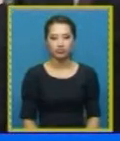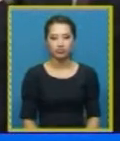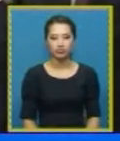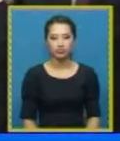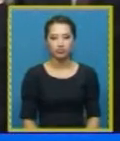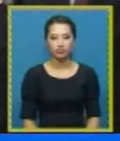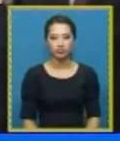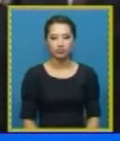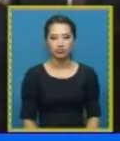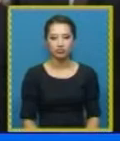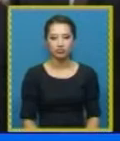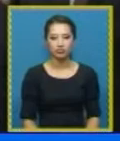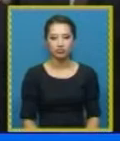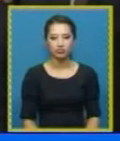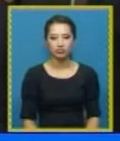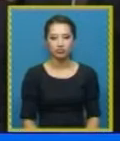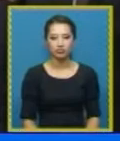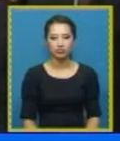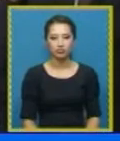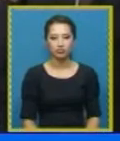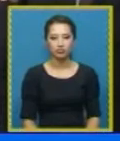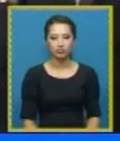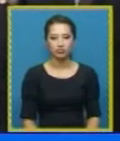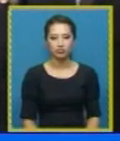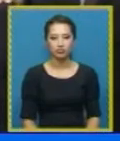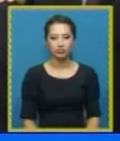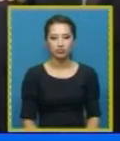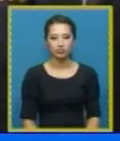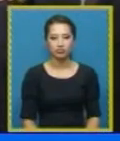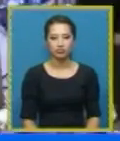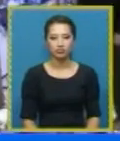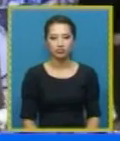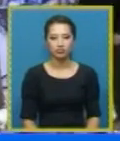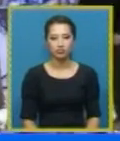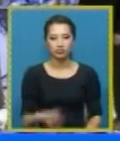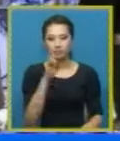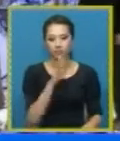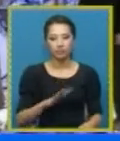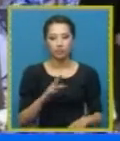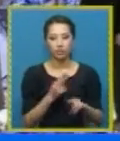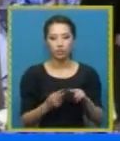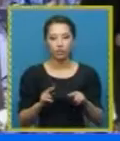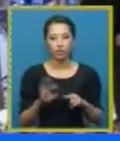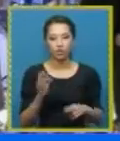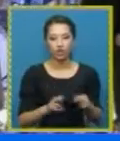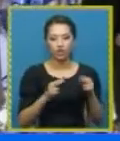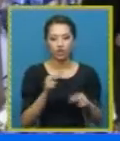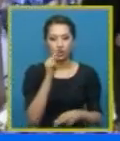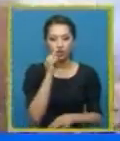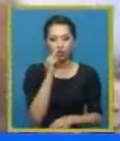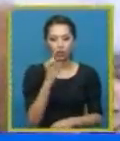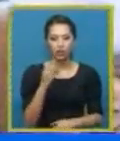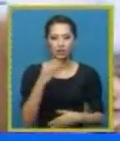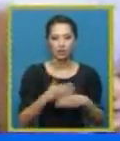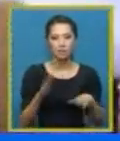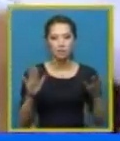167 көпқабатты тұрғын үйлердің құрылысы жүргізілуде. Олардың жалпы алаңы 740 мың шаршы метр. Елбасының оңтүстіктегі сапары күн ұзаққа жалғасты.